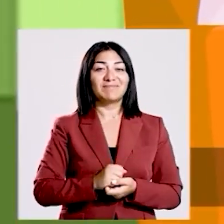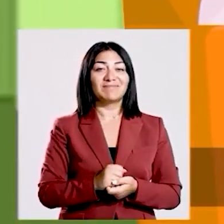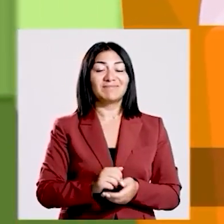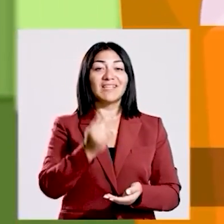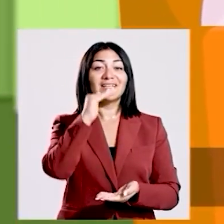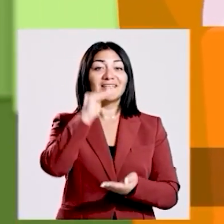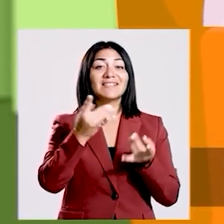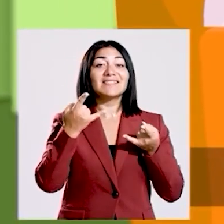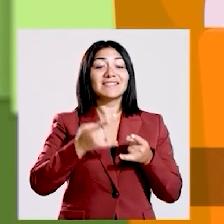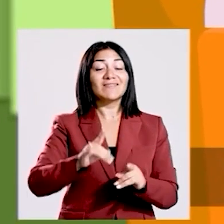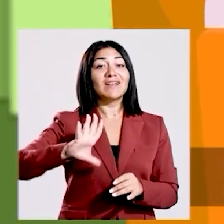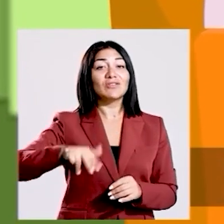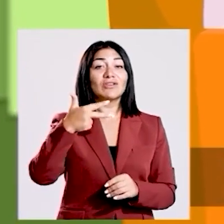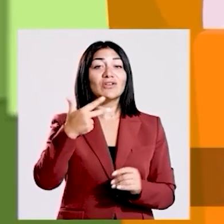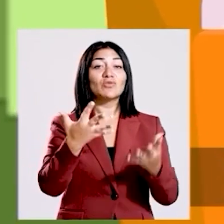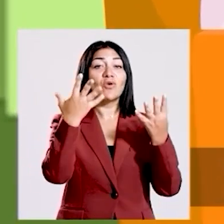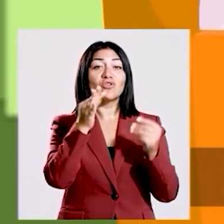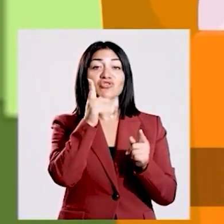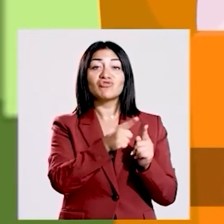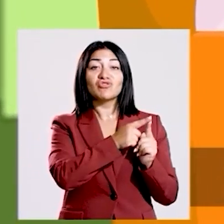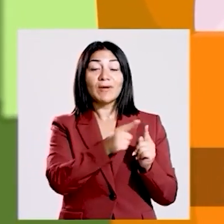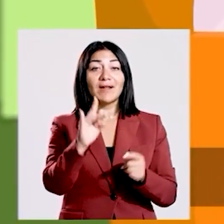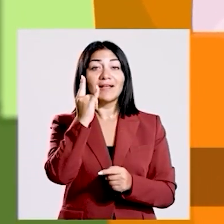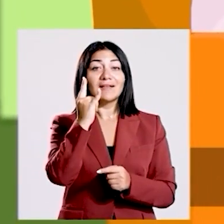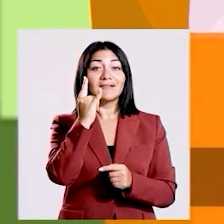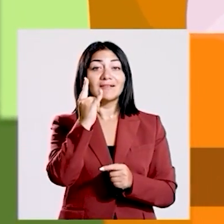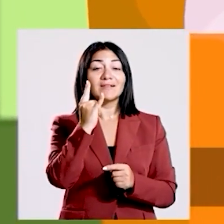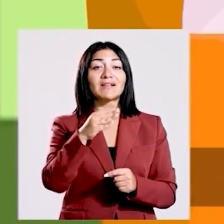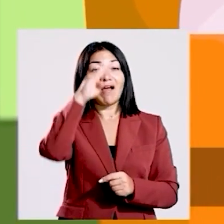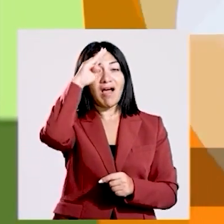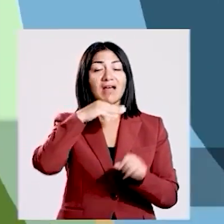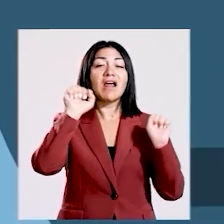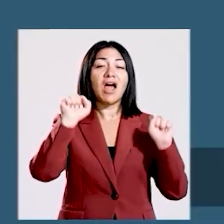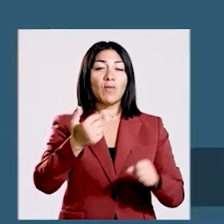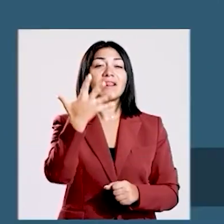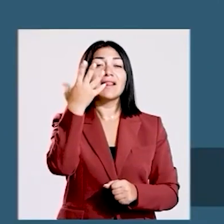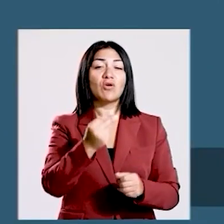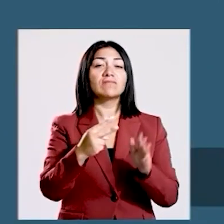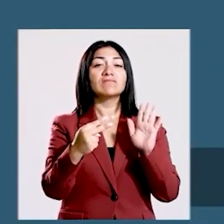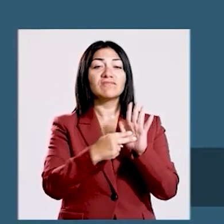30 օրվա ընթացքում երեխայի հայրը եւս կարող է հնգորյա վճարովի արձակուրդ վերցնել։